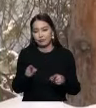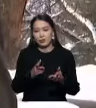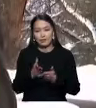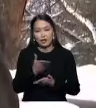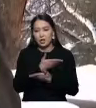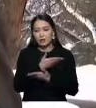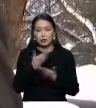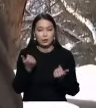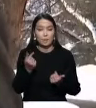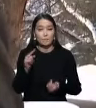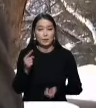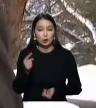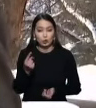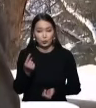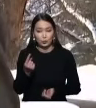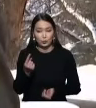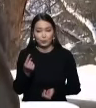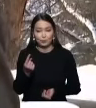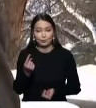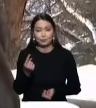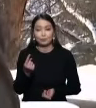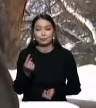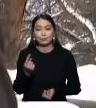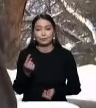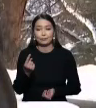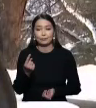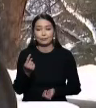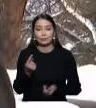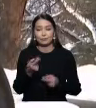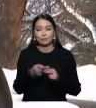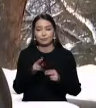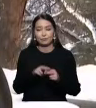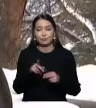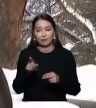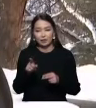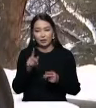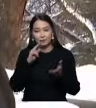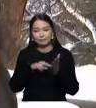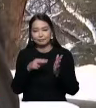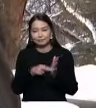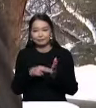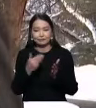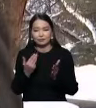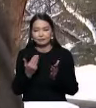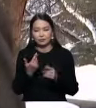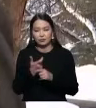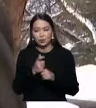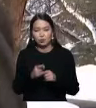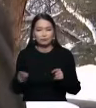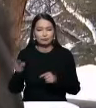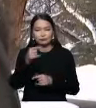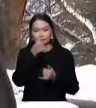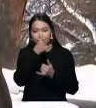что западнее чисто по ландшафту не позволяло там. Очень глубокий лог. А если мы бы ушли